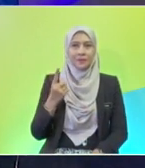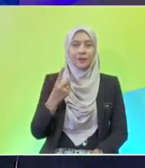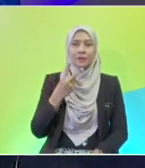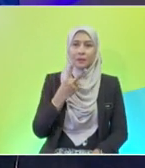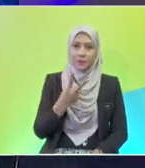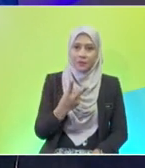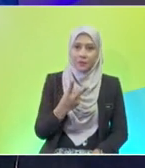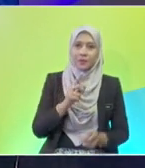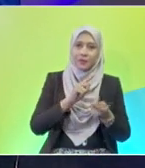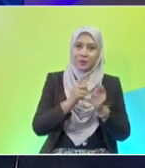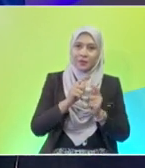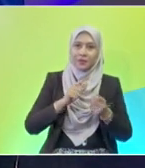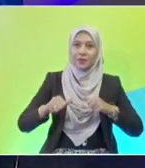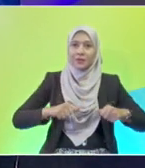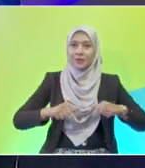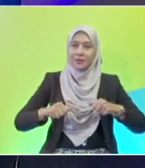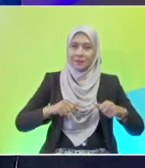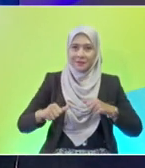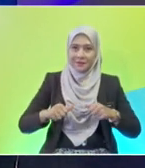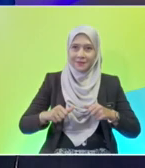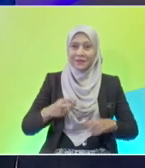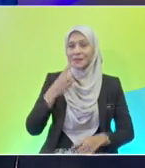dan sebagainya tengok